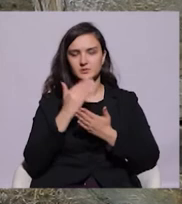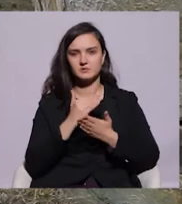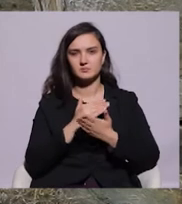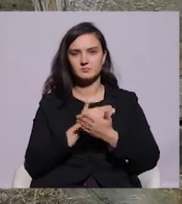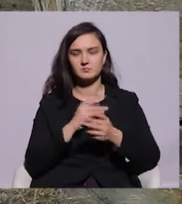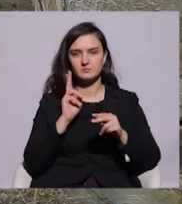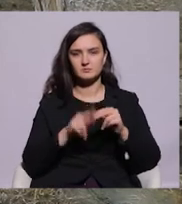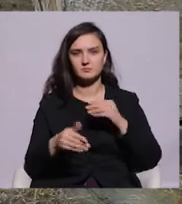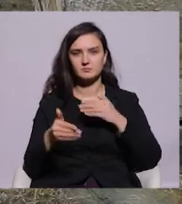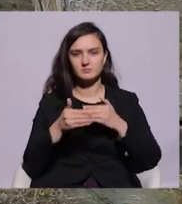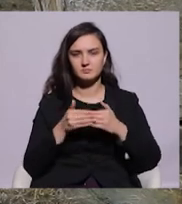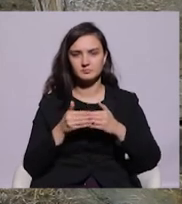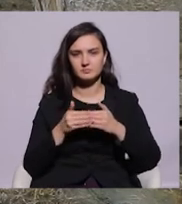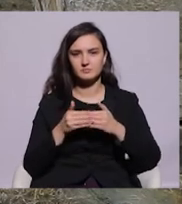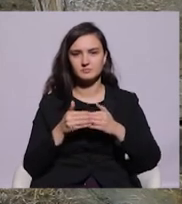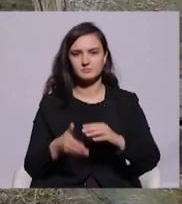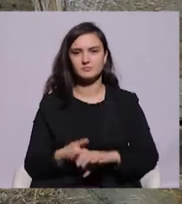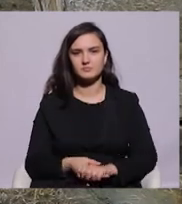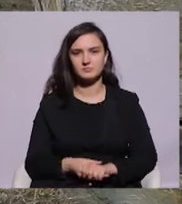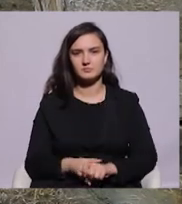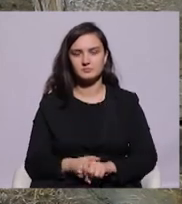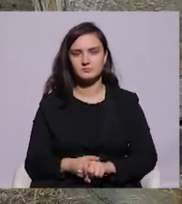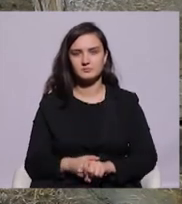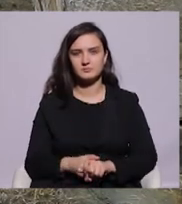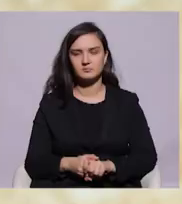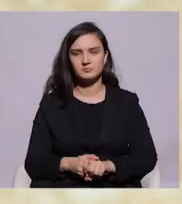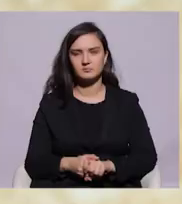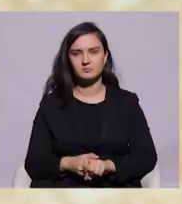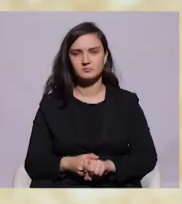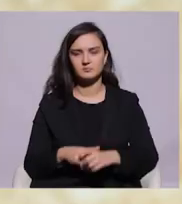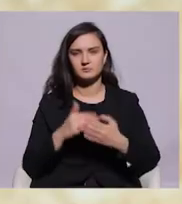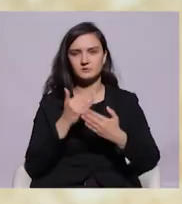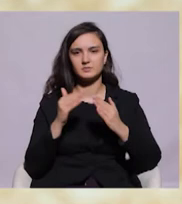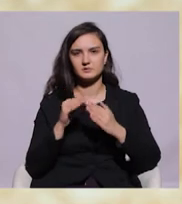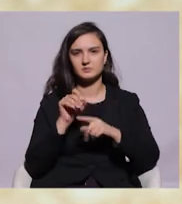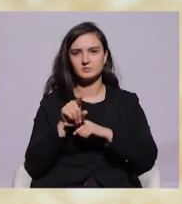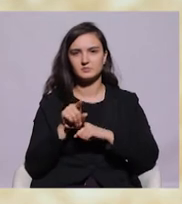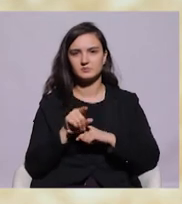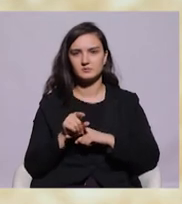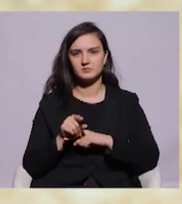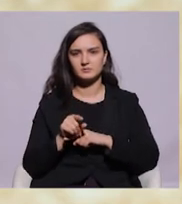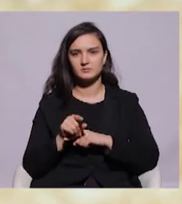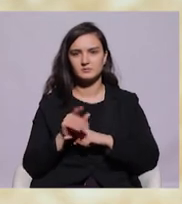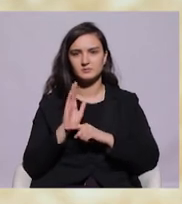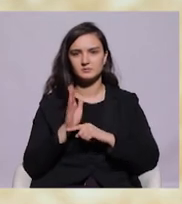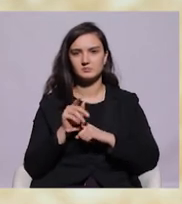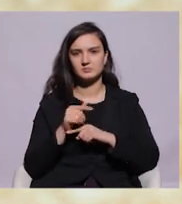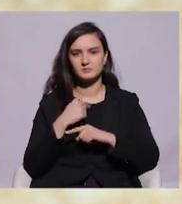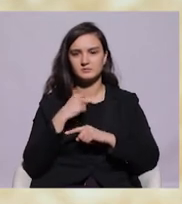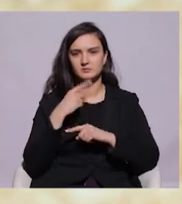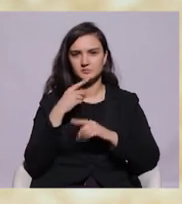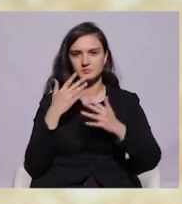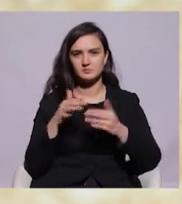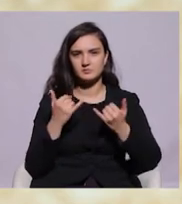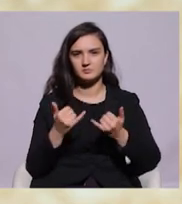დღევანდელი გაკვეთილი მიწურულისკენ მივიყვანო, დავასრულოთ და თქვენი საშინაო დავალება იქნება,